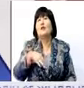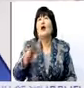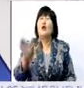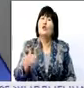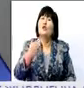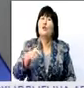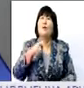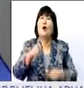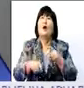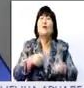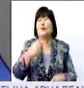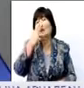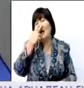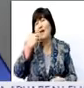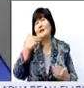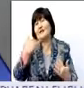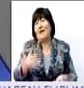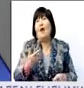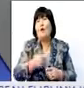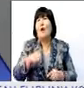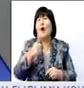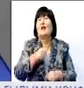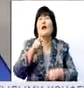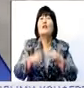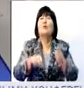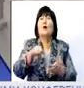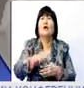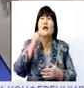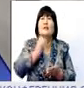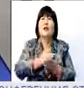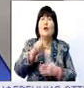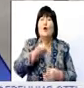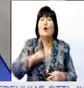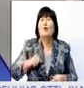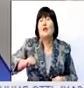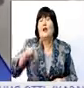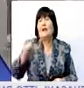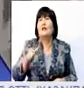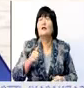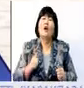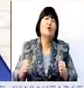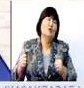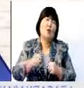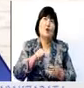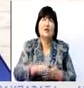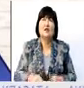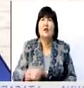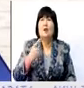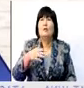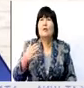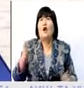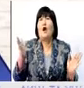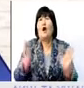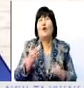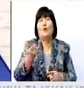құрып, жүгіруді әдетке айналдырған. Алғаш рет марафонға қатысқан ардагер өз қатарластары арасында топ жарды. Бір жағынан ауыр ай